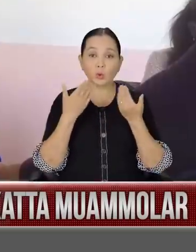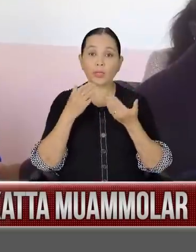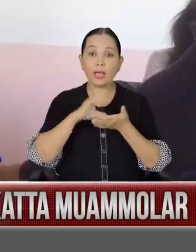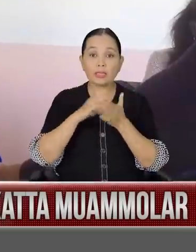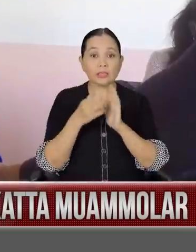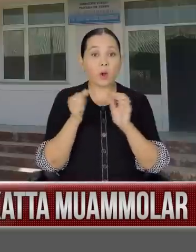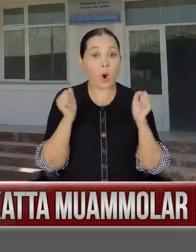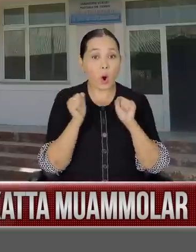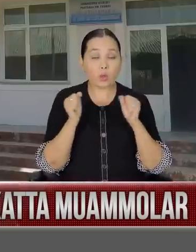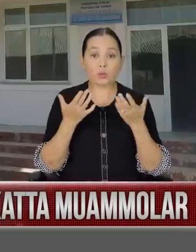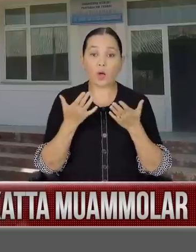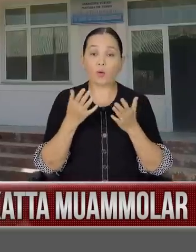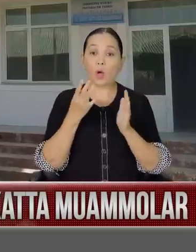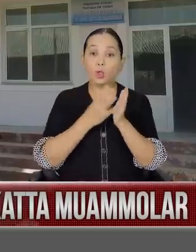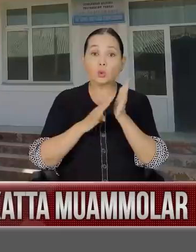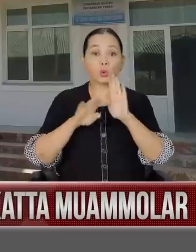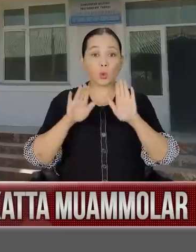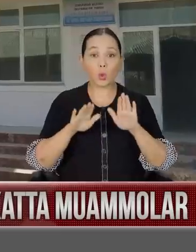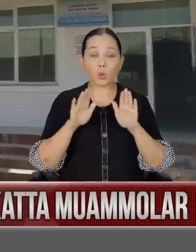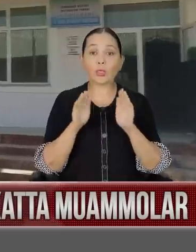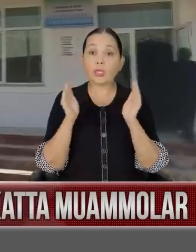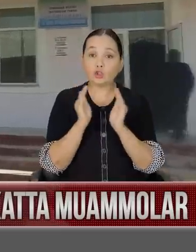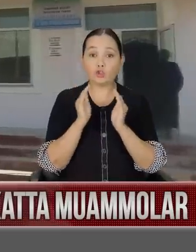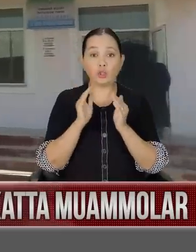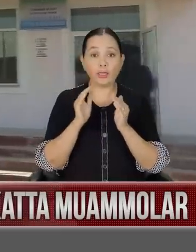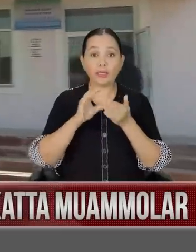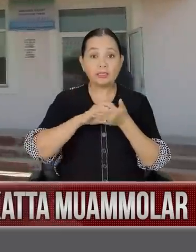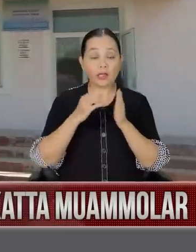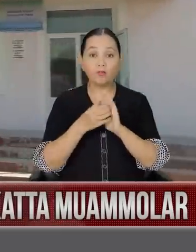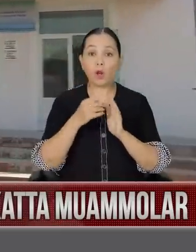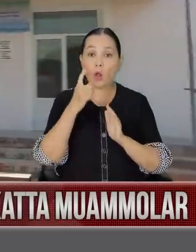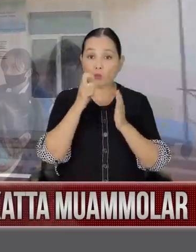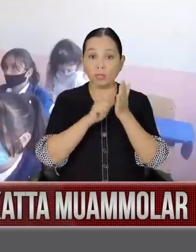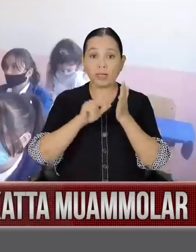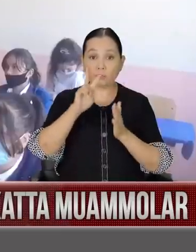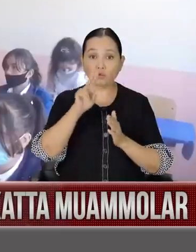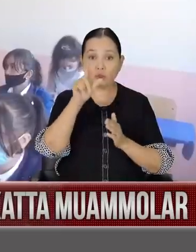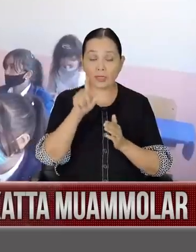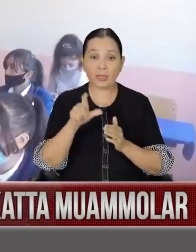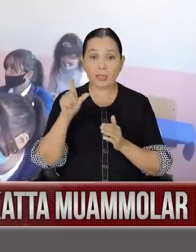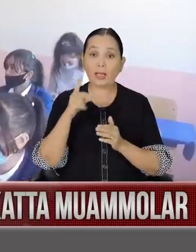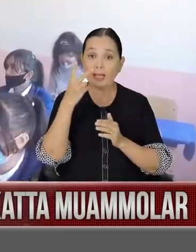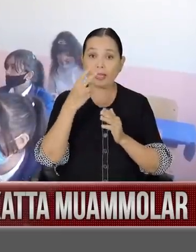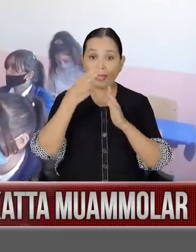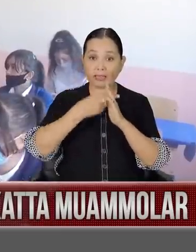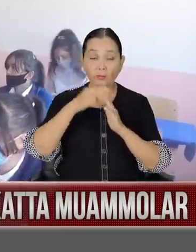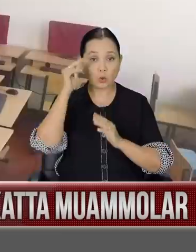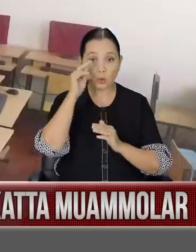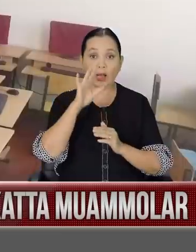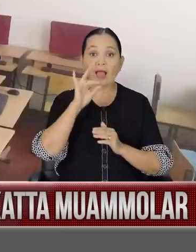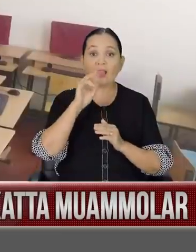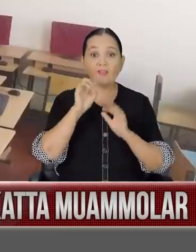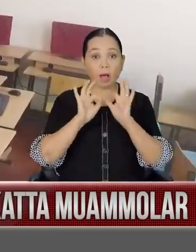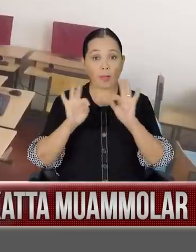Sinfxonalar sovuq. Aslida 90 o'rinli tor va kichik sinfxonalarda 172 nafar o'quvchi kunning ikki qismida ta'lim olishadi.